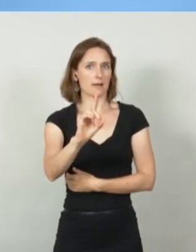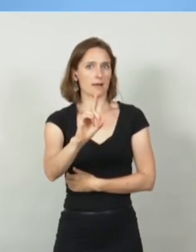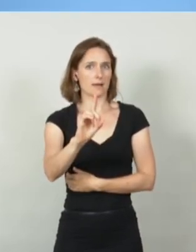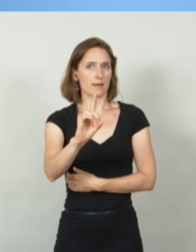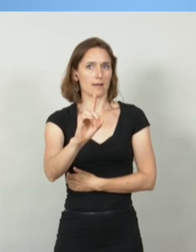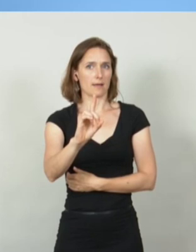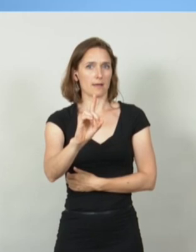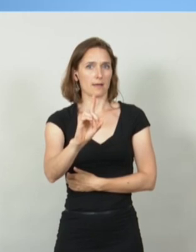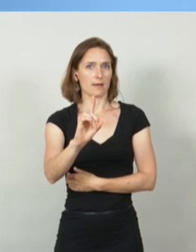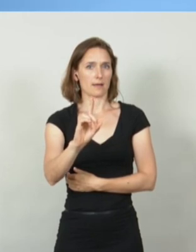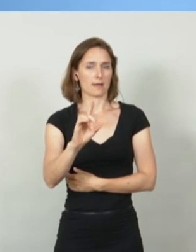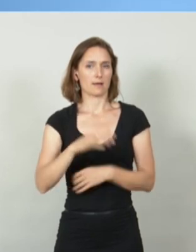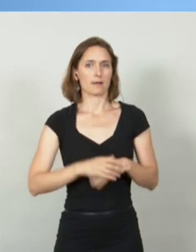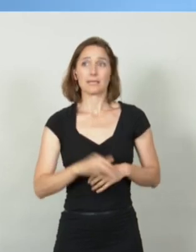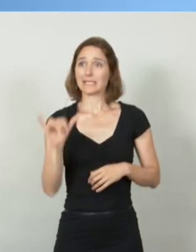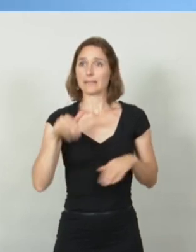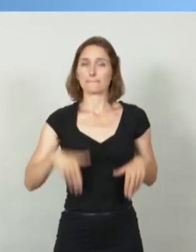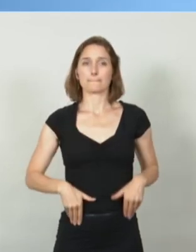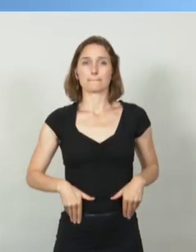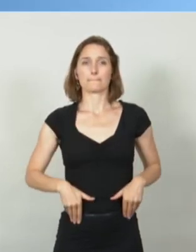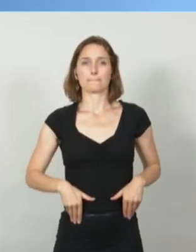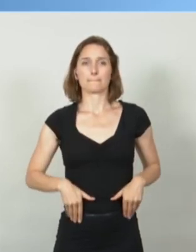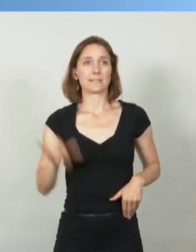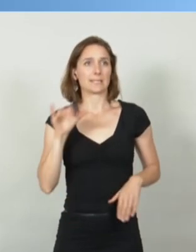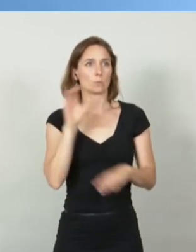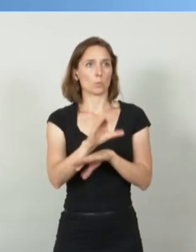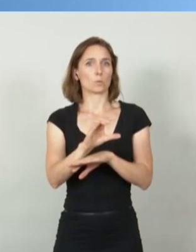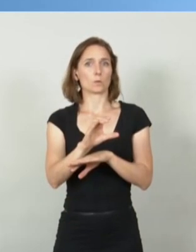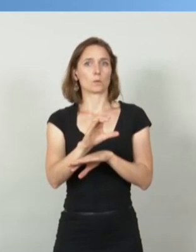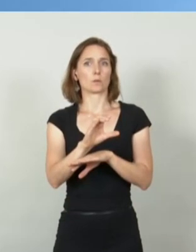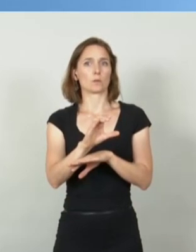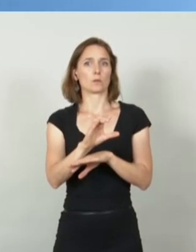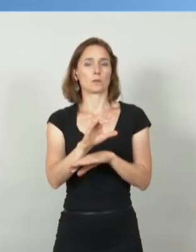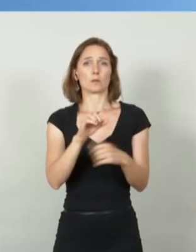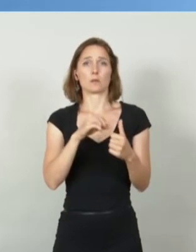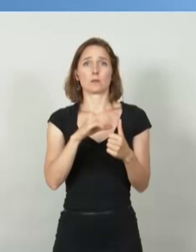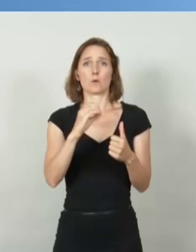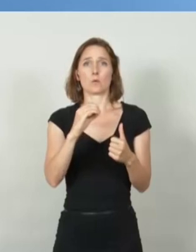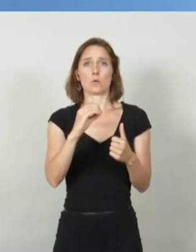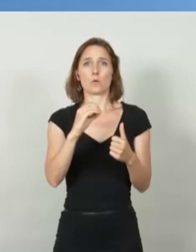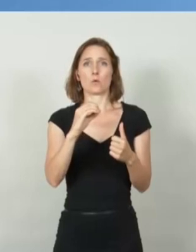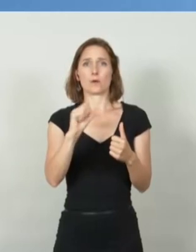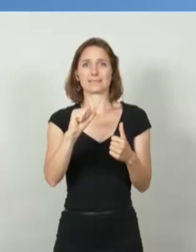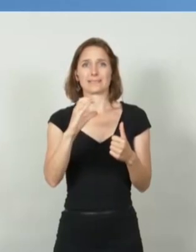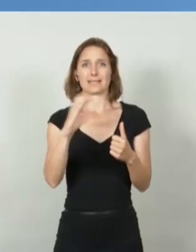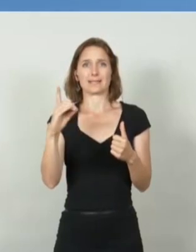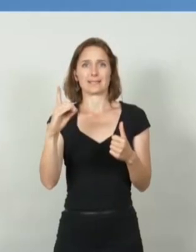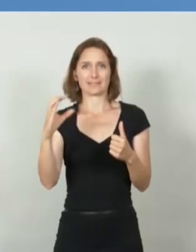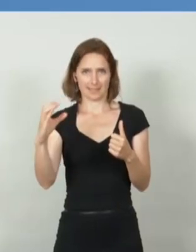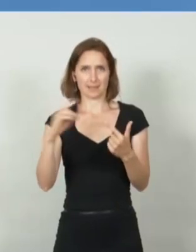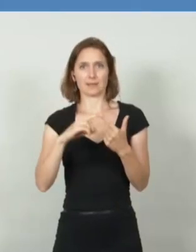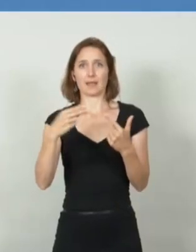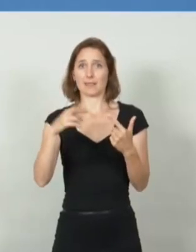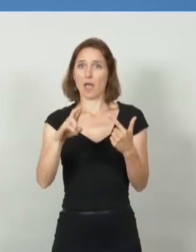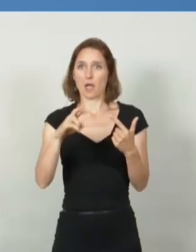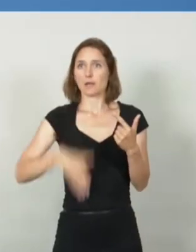qui s'abstient qui vote contre oscdc NR abstention de